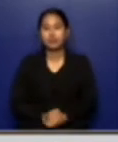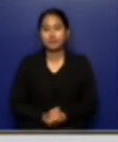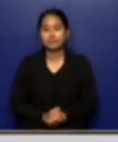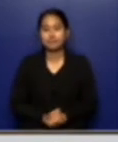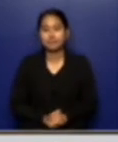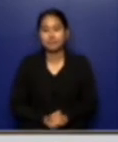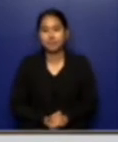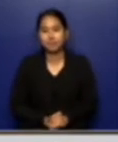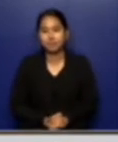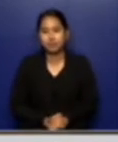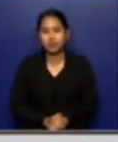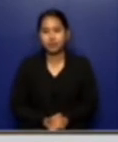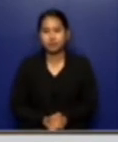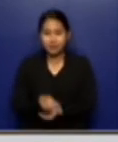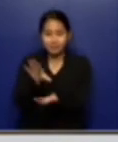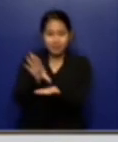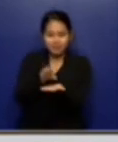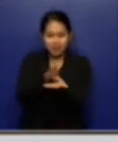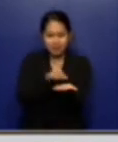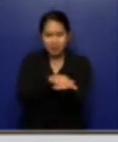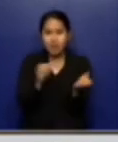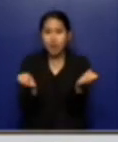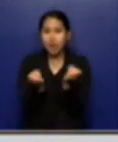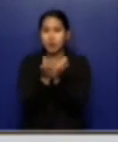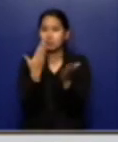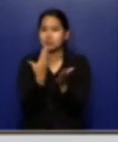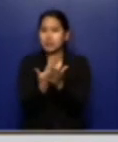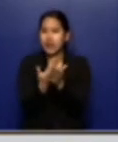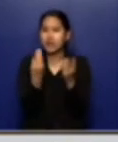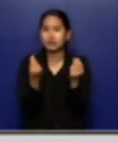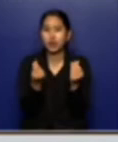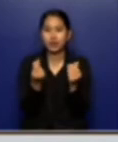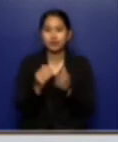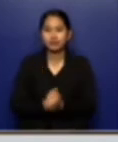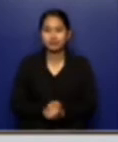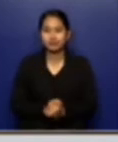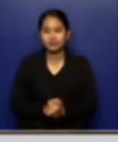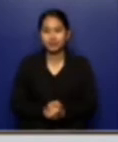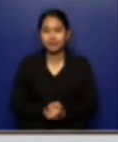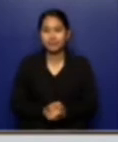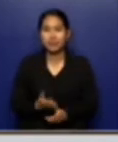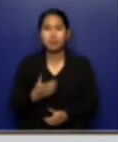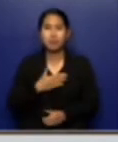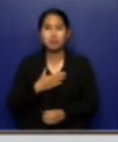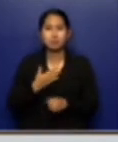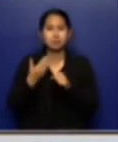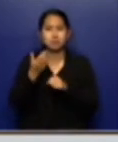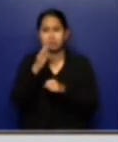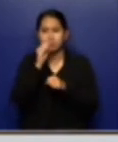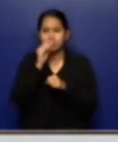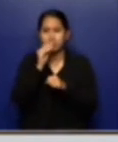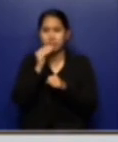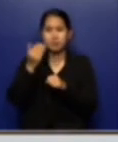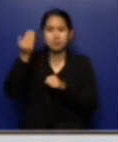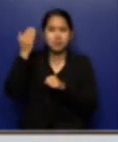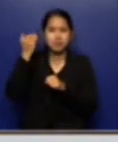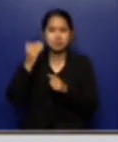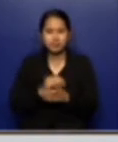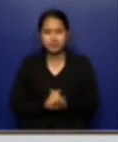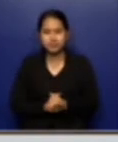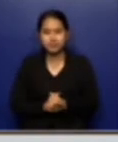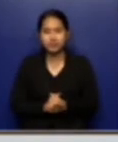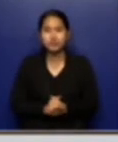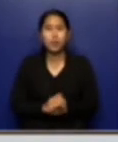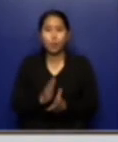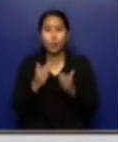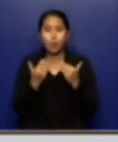ว่ามันเกิดความเสียหายกับประเทศเท่าไหร่ผมเพิ่งพูดไม่กี่วันท่านประธานผมเชื่อว่าวันนี้